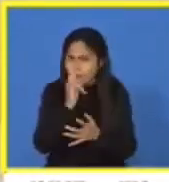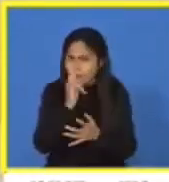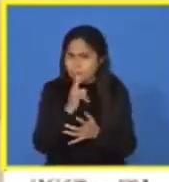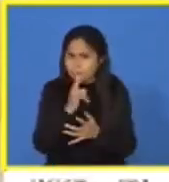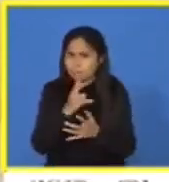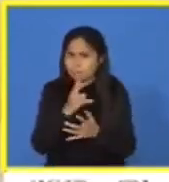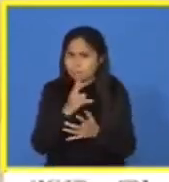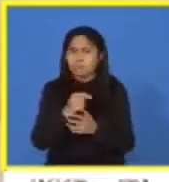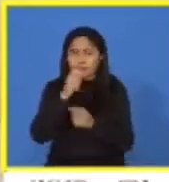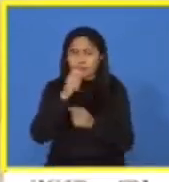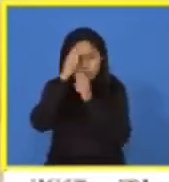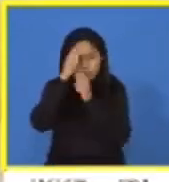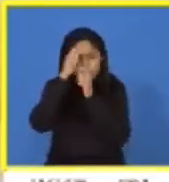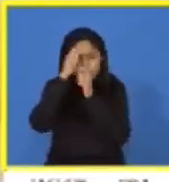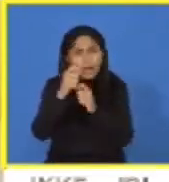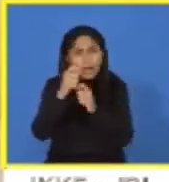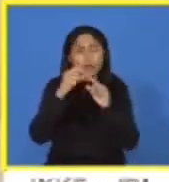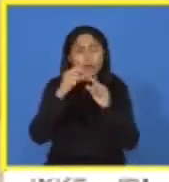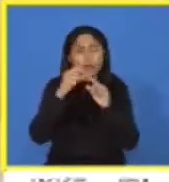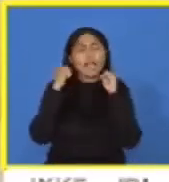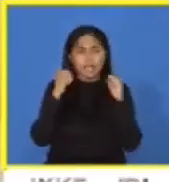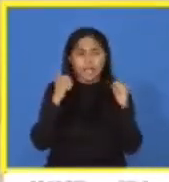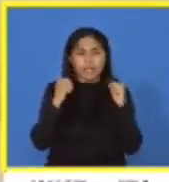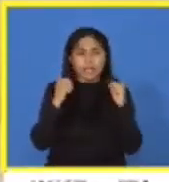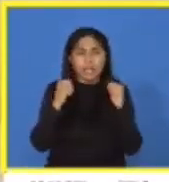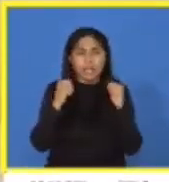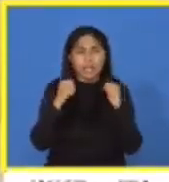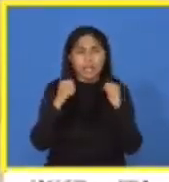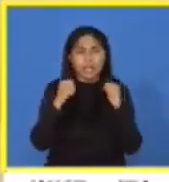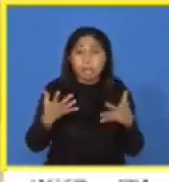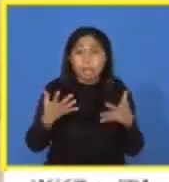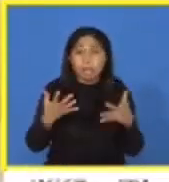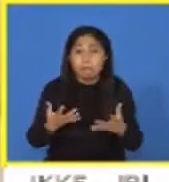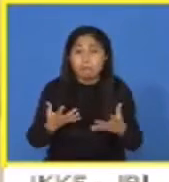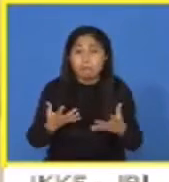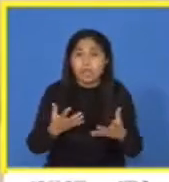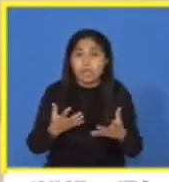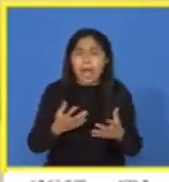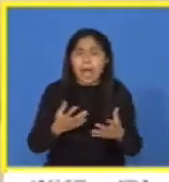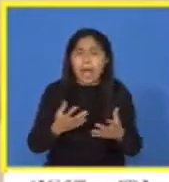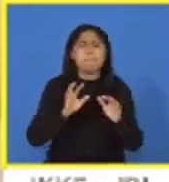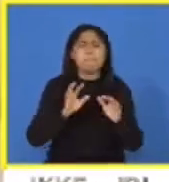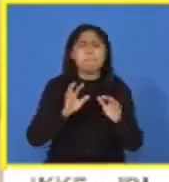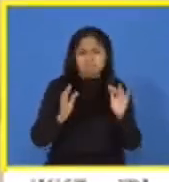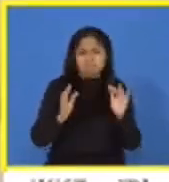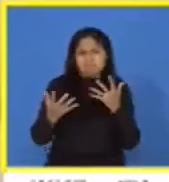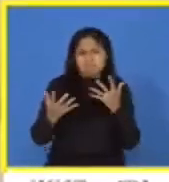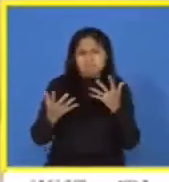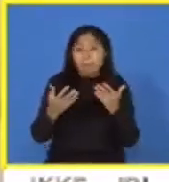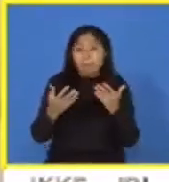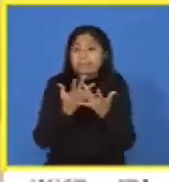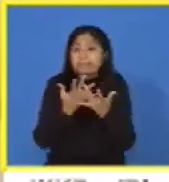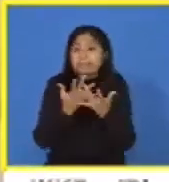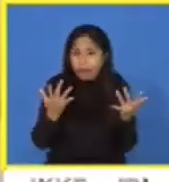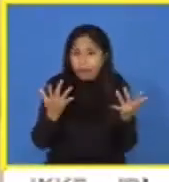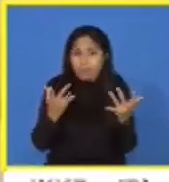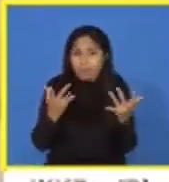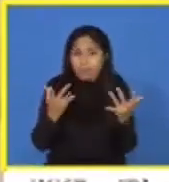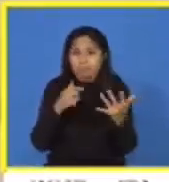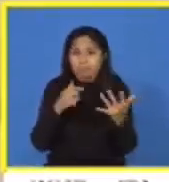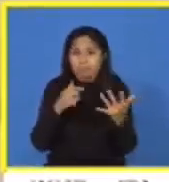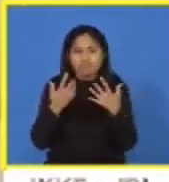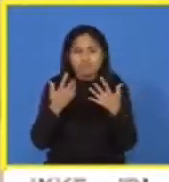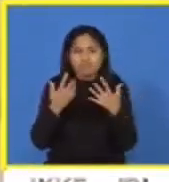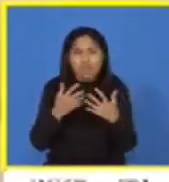taat terhadap protokol kesehatan. Tapi kadang-kadang masyarakat enggan atau ya sedikit